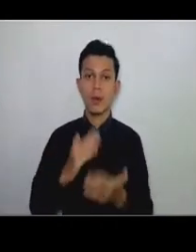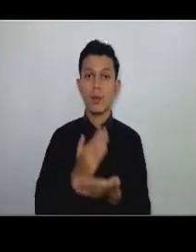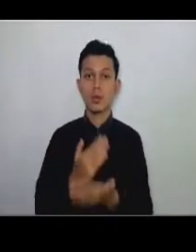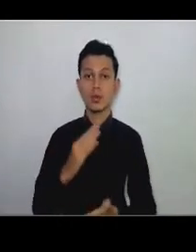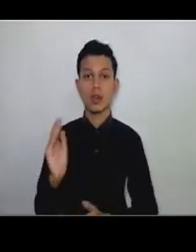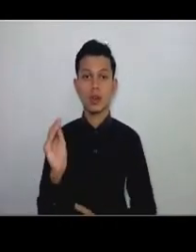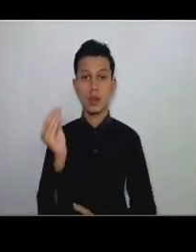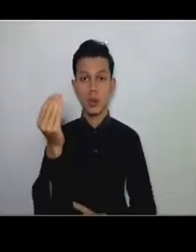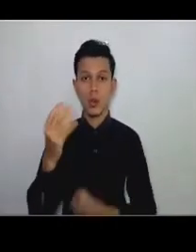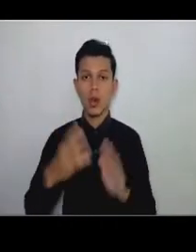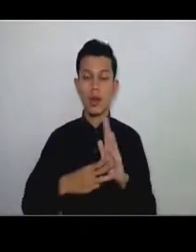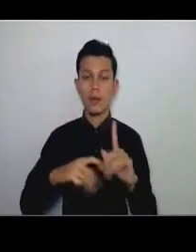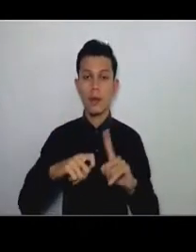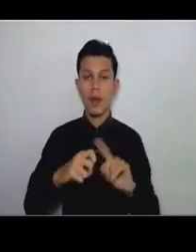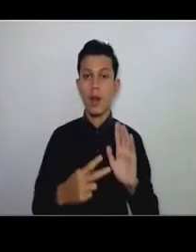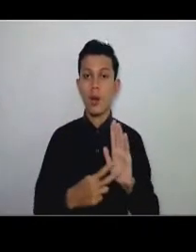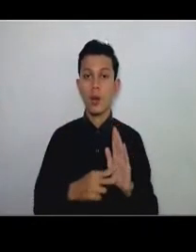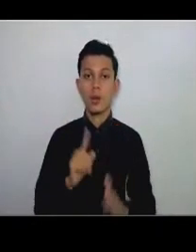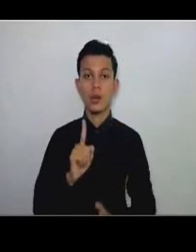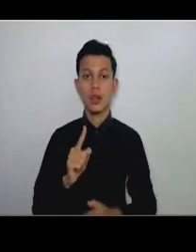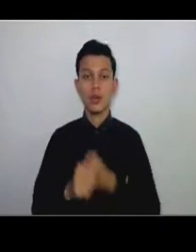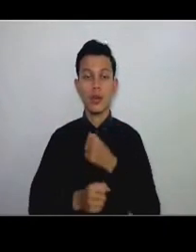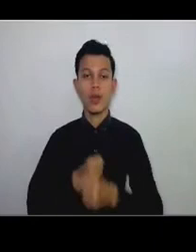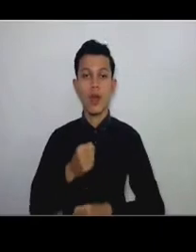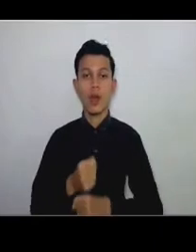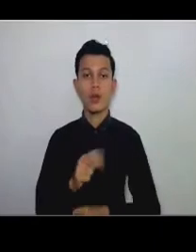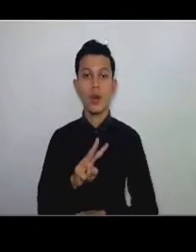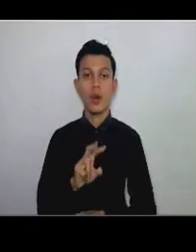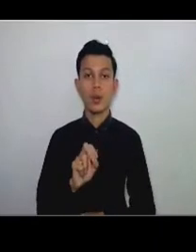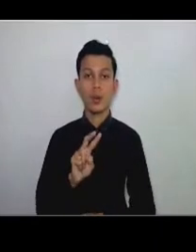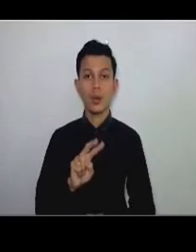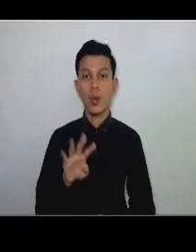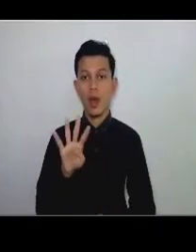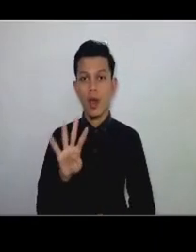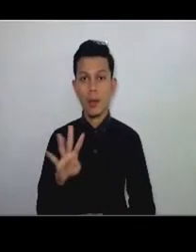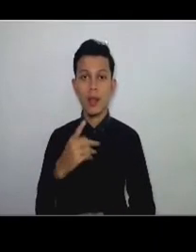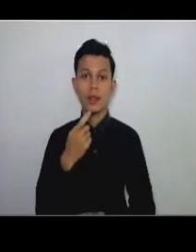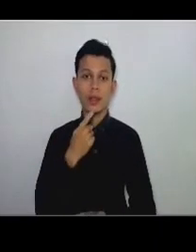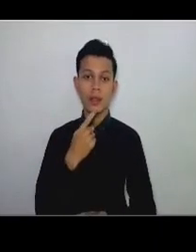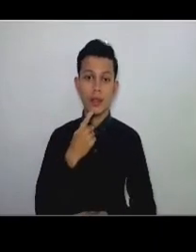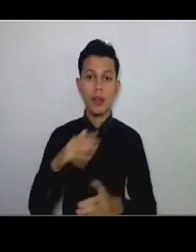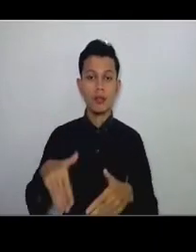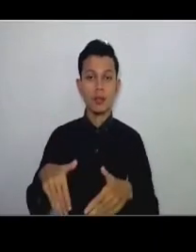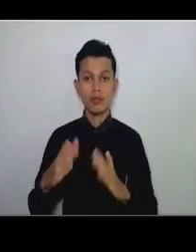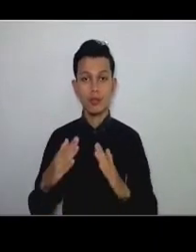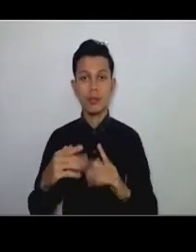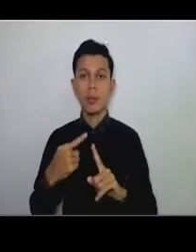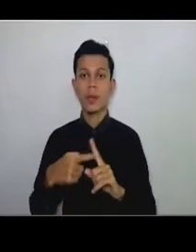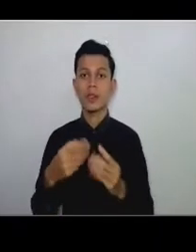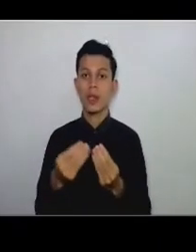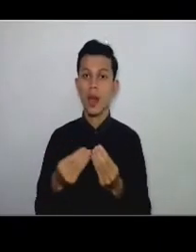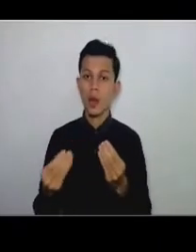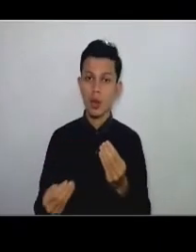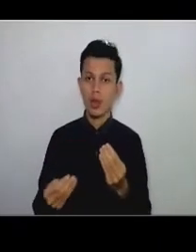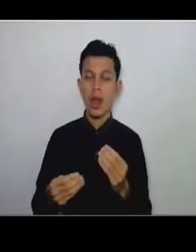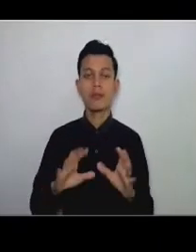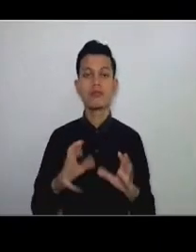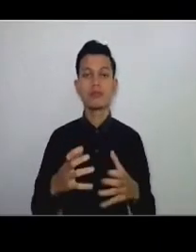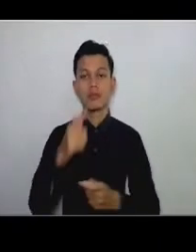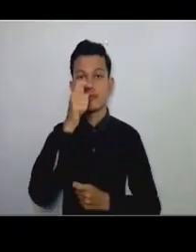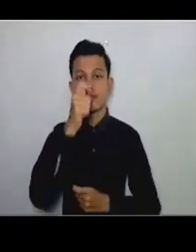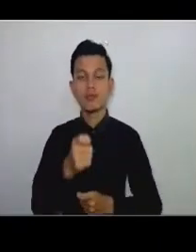Mahkamah Konstitusi nomor 1 tahun 2024 tentang pembentukan dan keanggotaan majelis kehormat Mahkamah